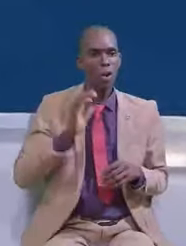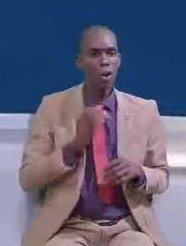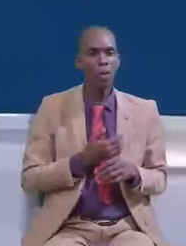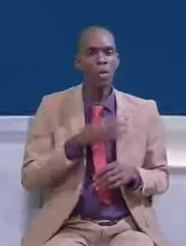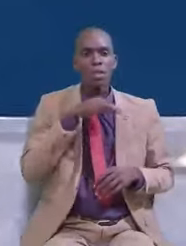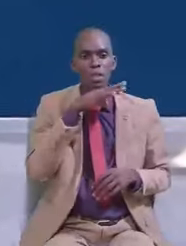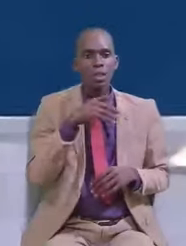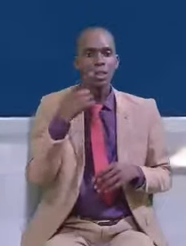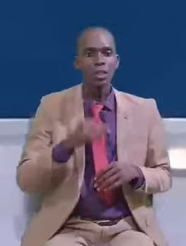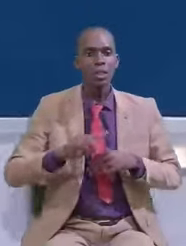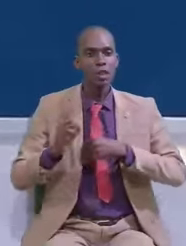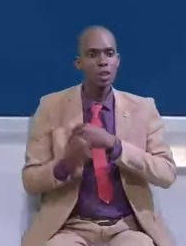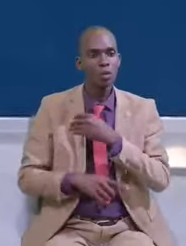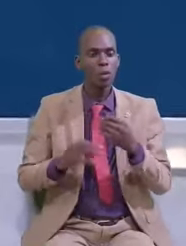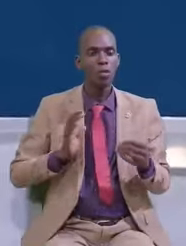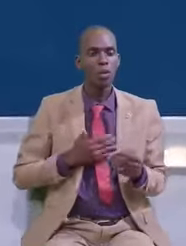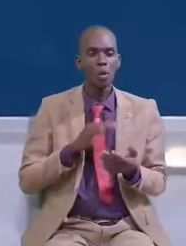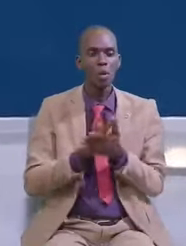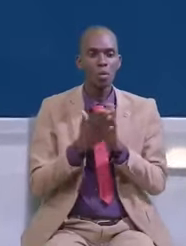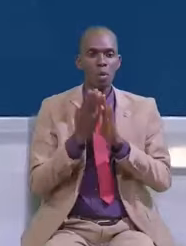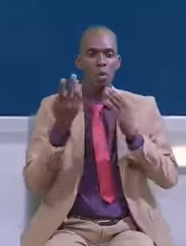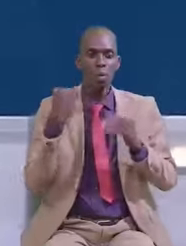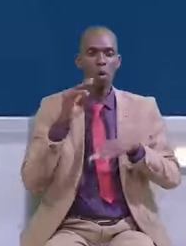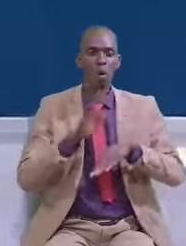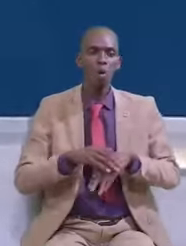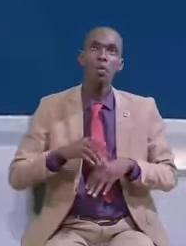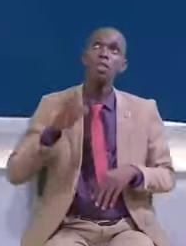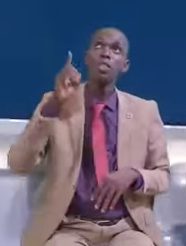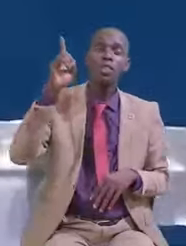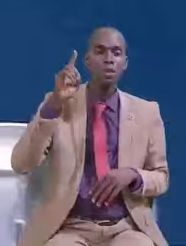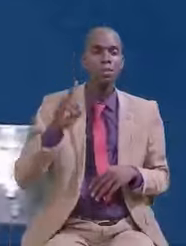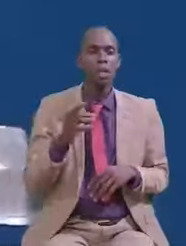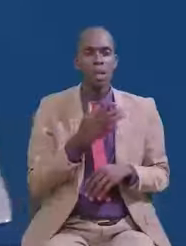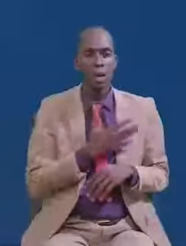Le châtiment qui donne la paix est tombé sur lui.